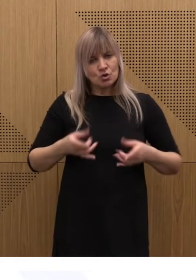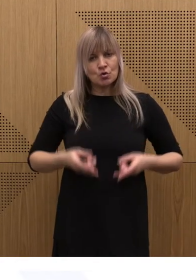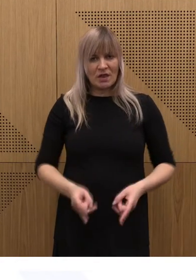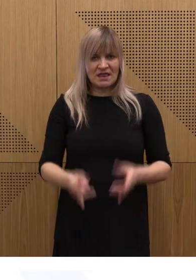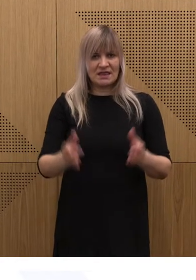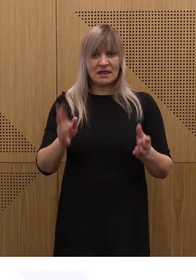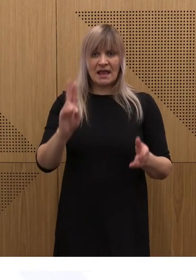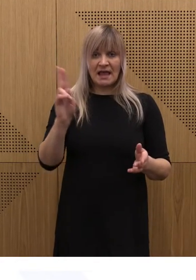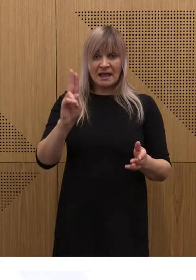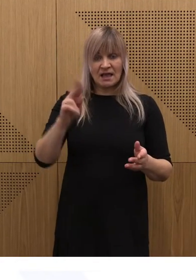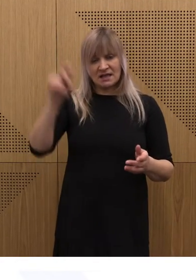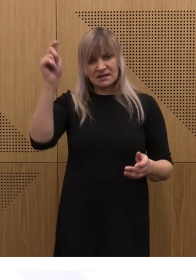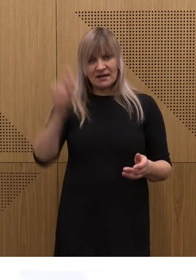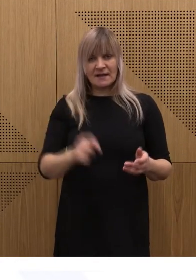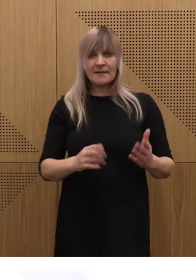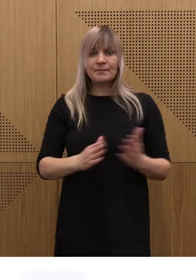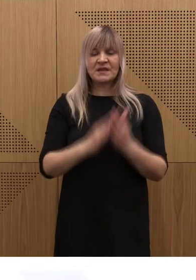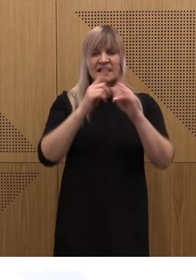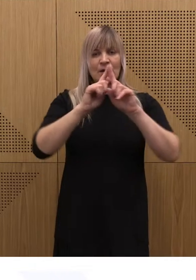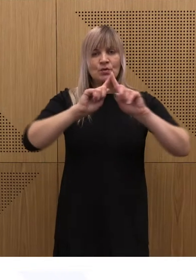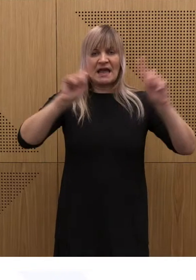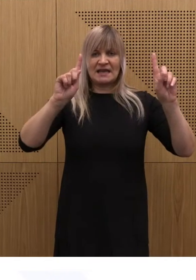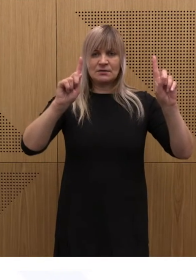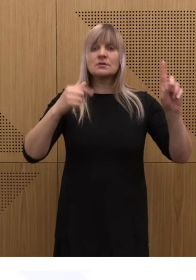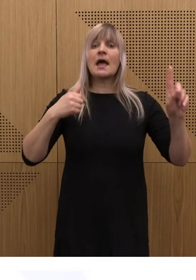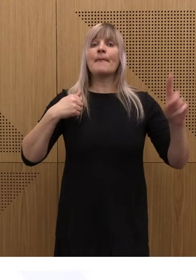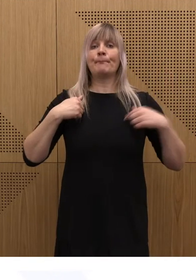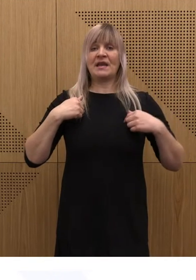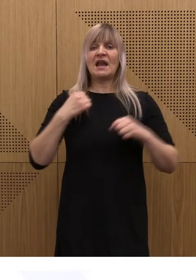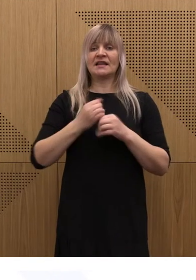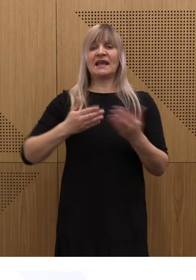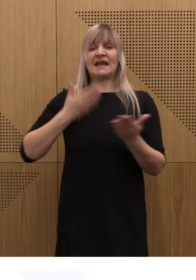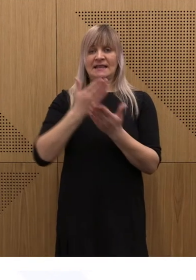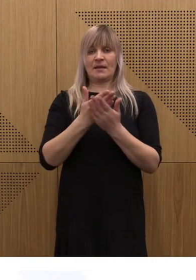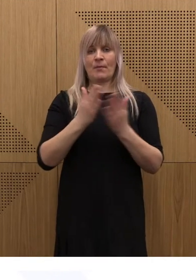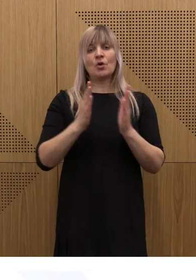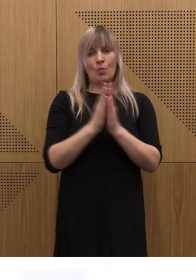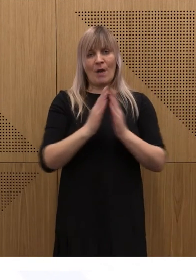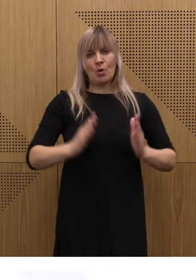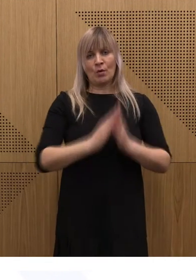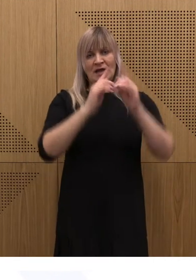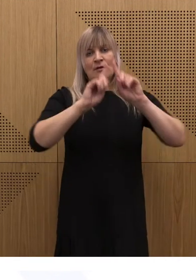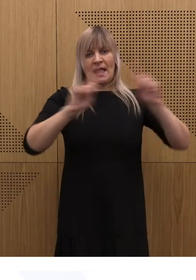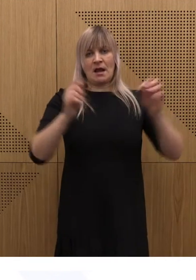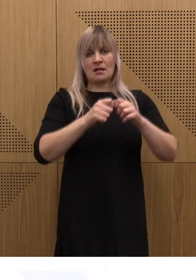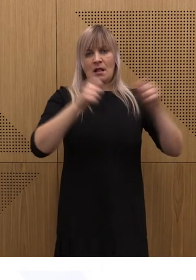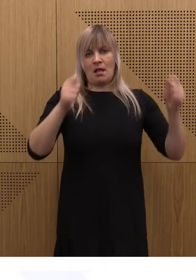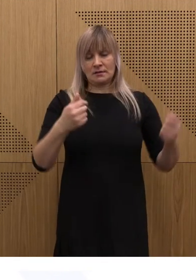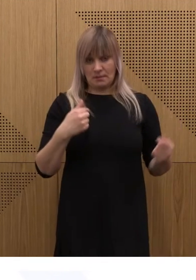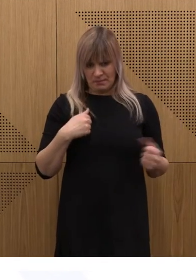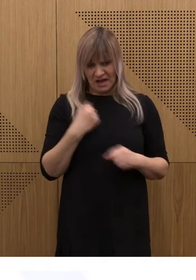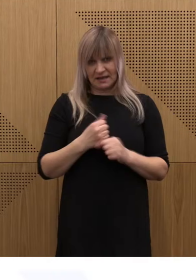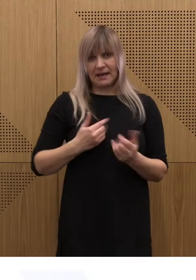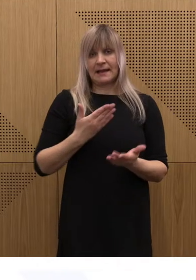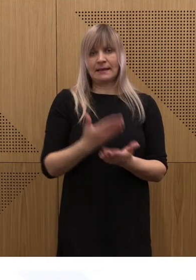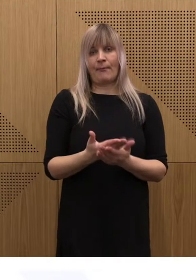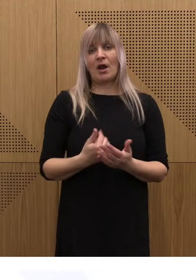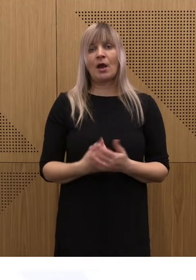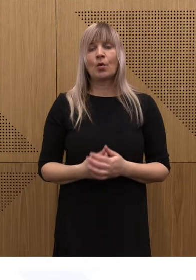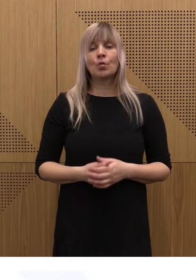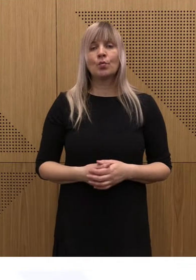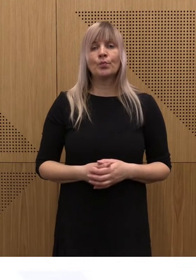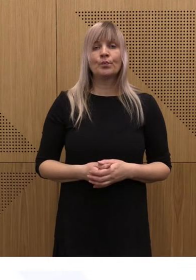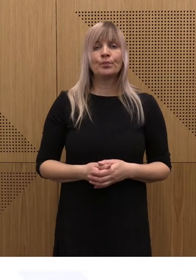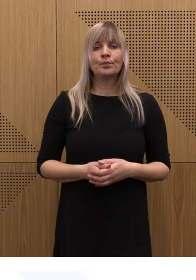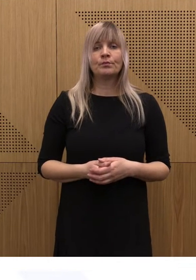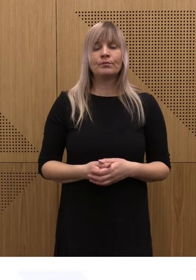küsimus, et kes pani kirikute erisuse lauale, mina tegin selle ettepaneku valitsusele. Nüüd, kui vaadata